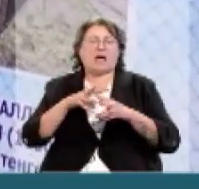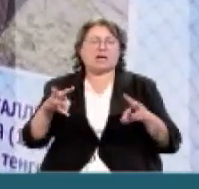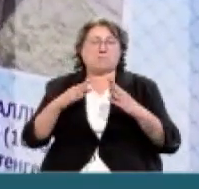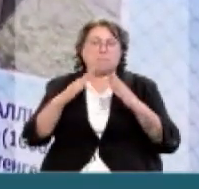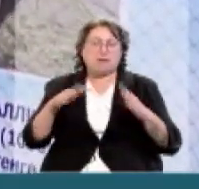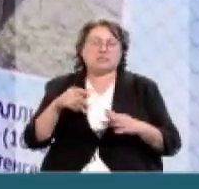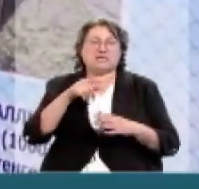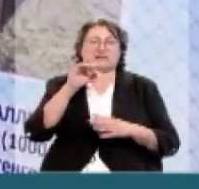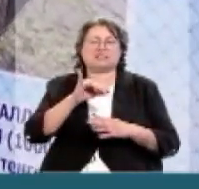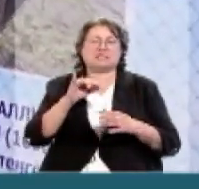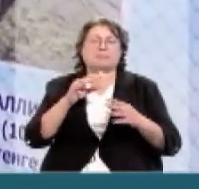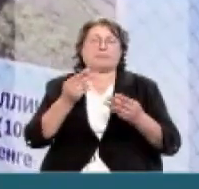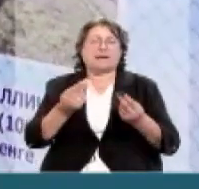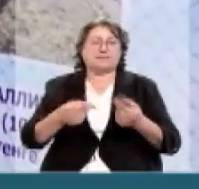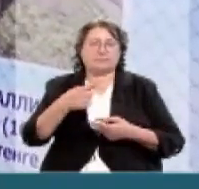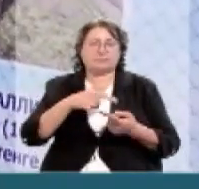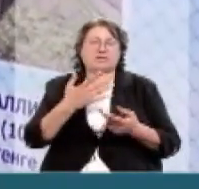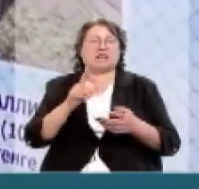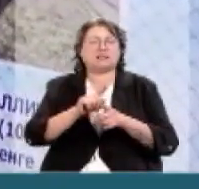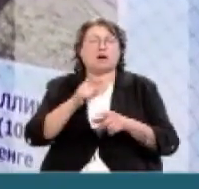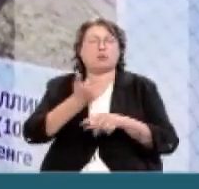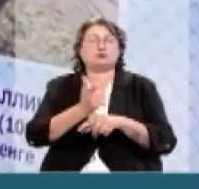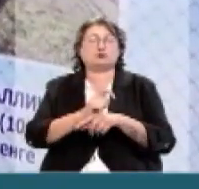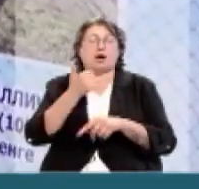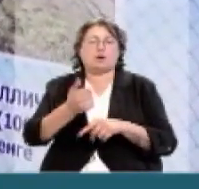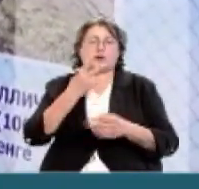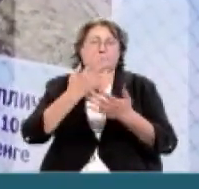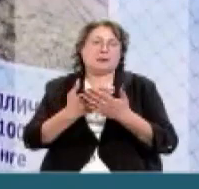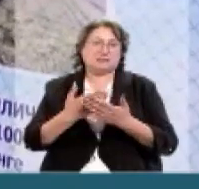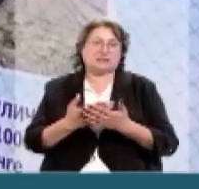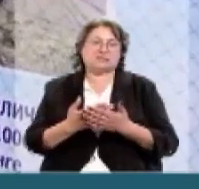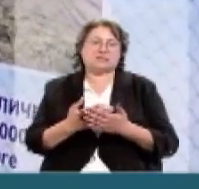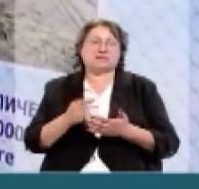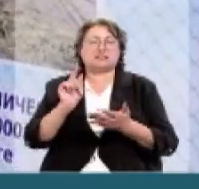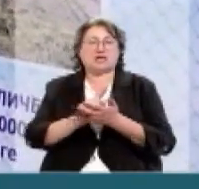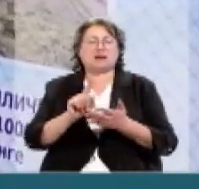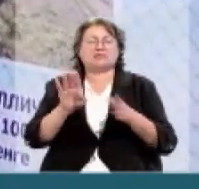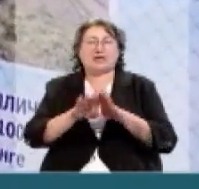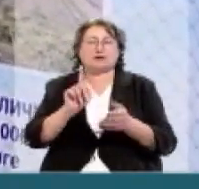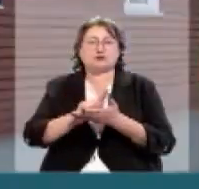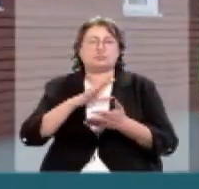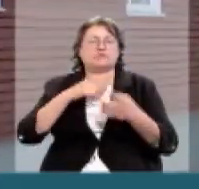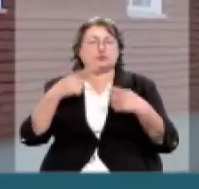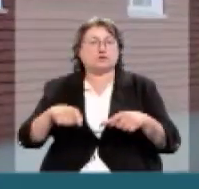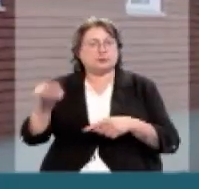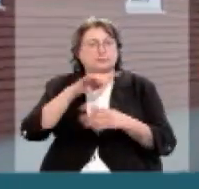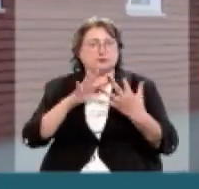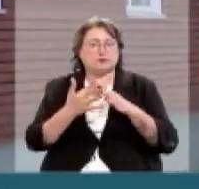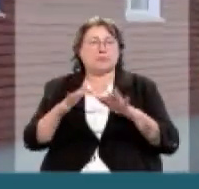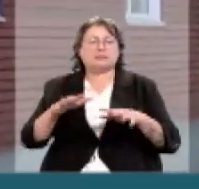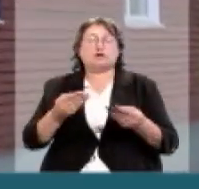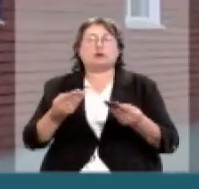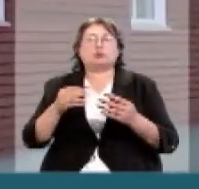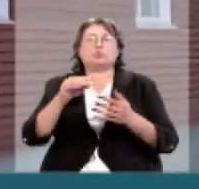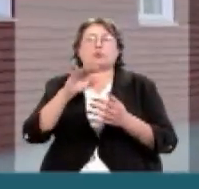халқының белсенділігінің арқасында. Өте жақсы көрсеткіш және басқа елді мекендерде де осылай болуы тиіс. Жергілікті тауар